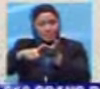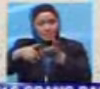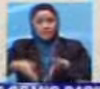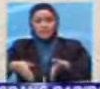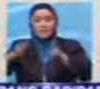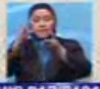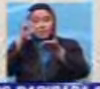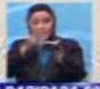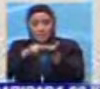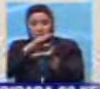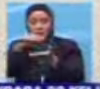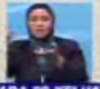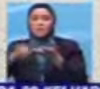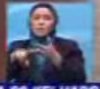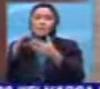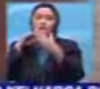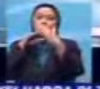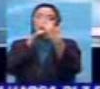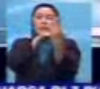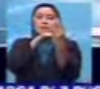tugas.